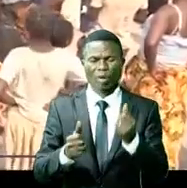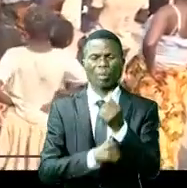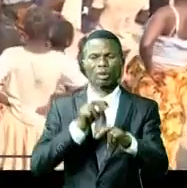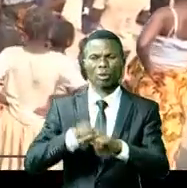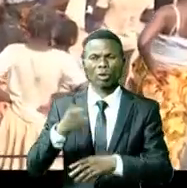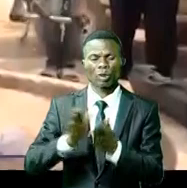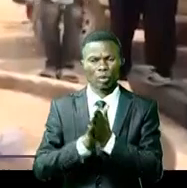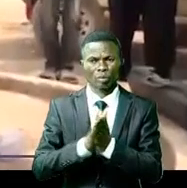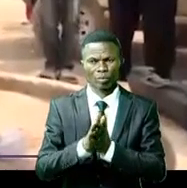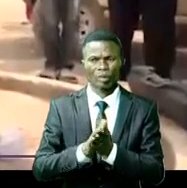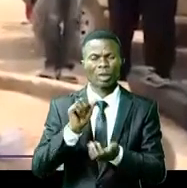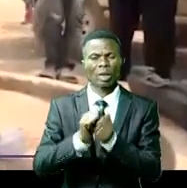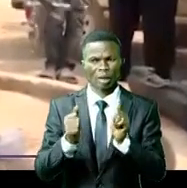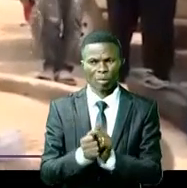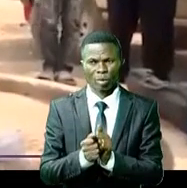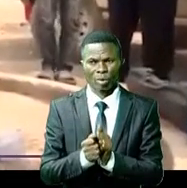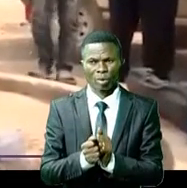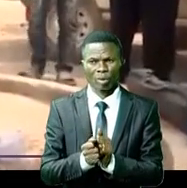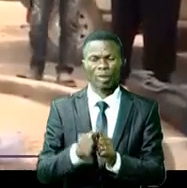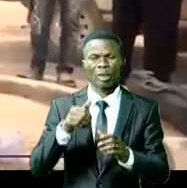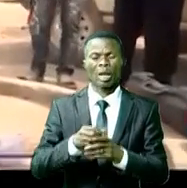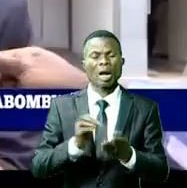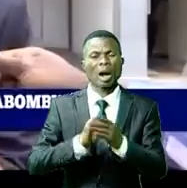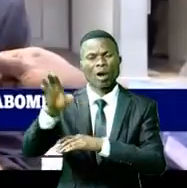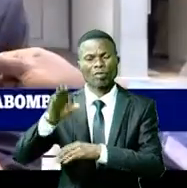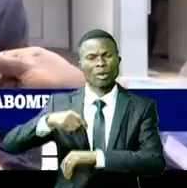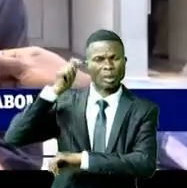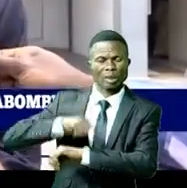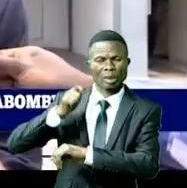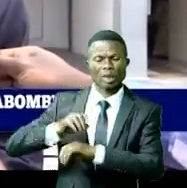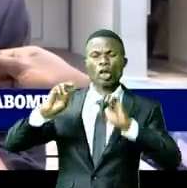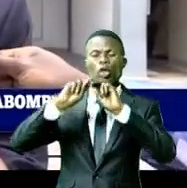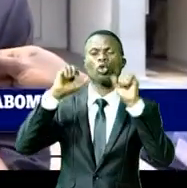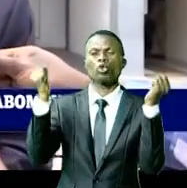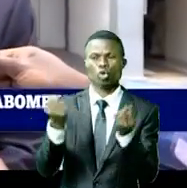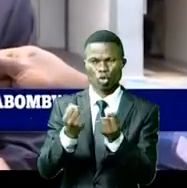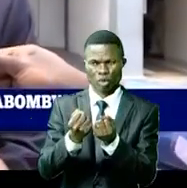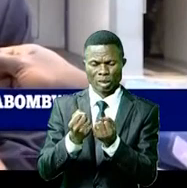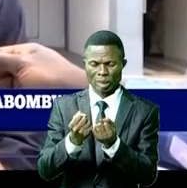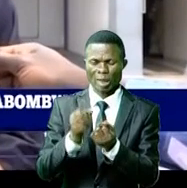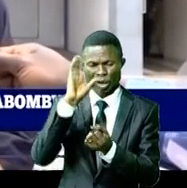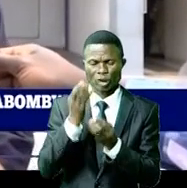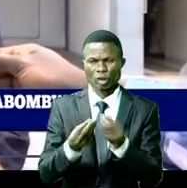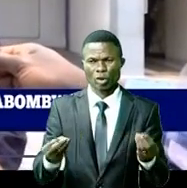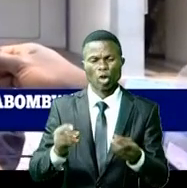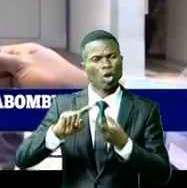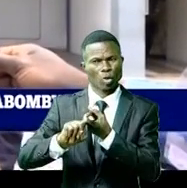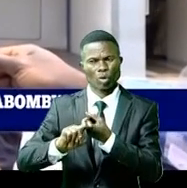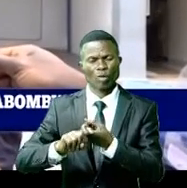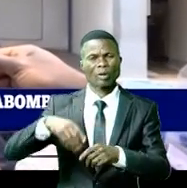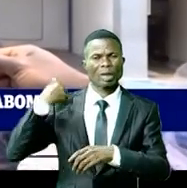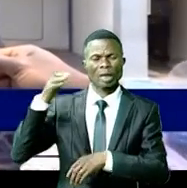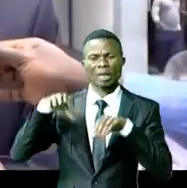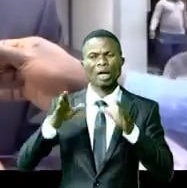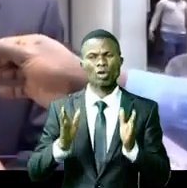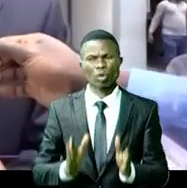Nous souhaitons que l'affaire soit fixée au niveau du tribunal pour que Tenke répare, c'est tout. Hein. On fait confiance à la justice